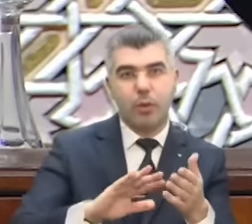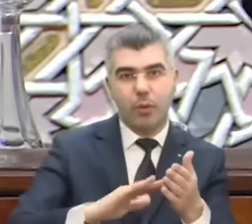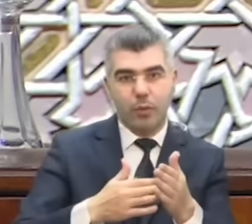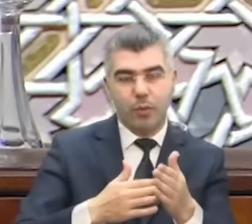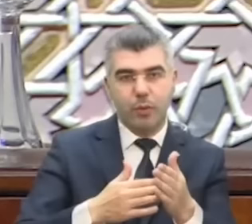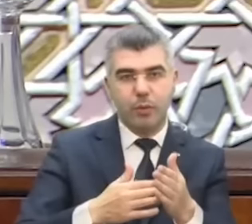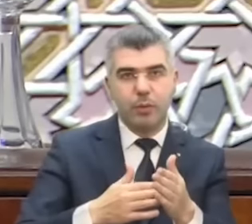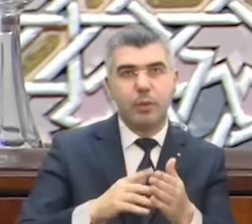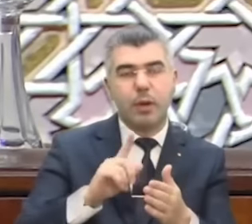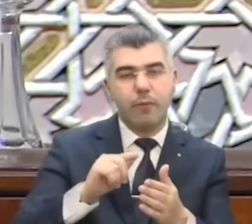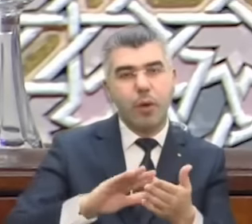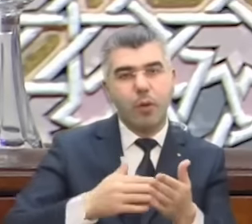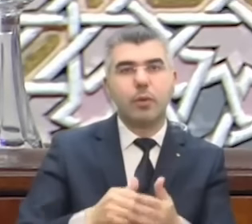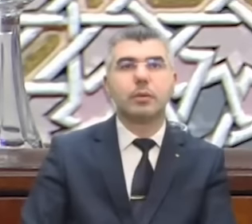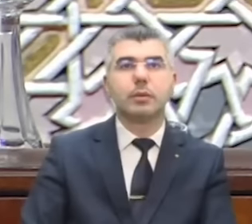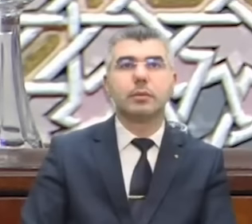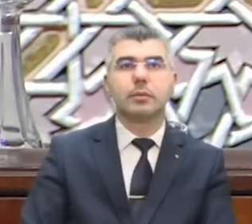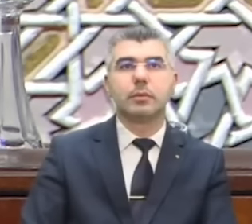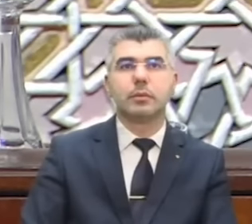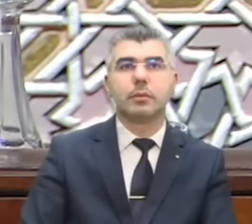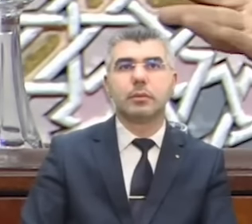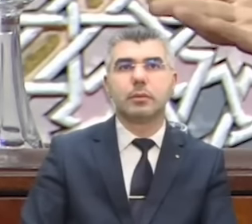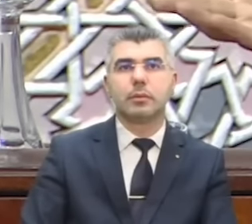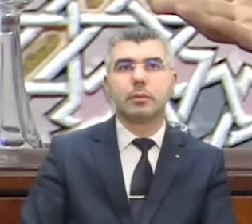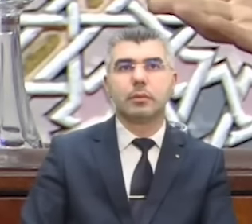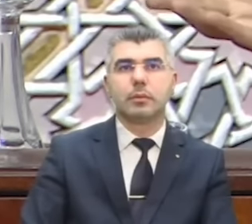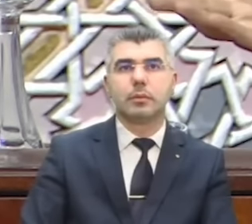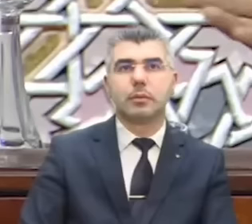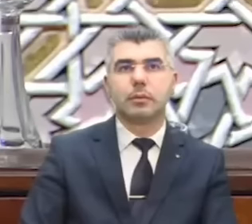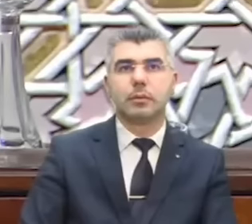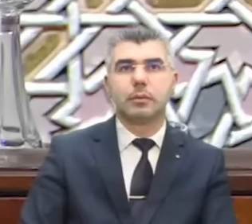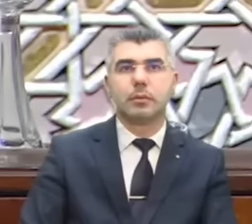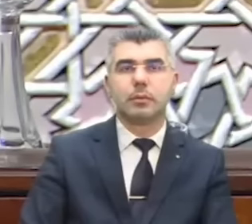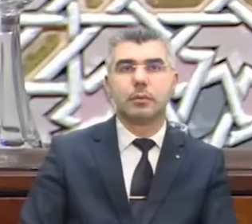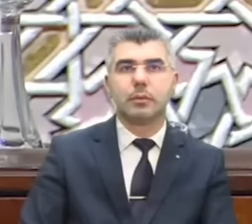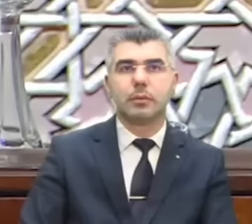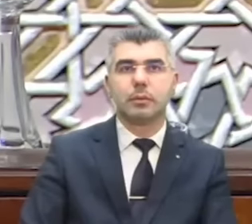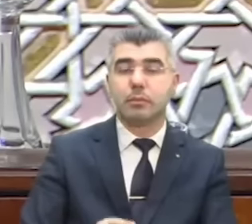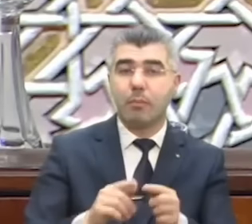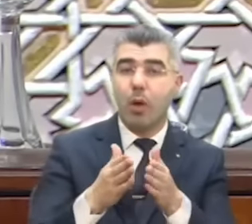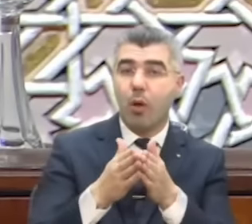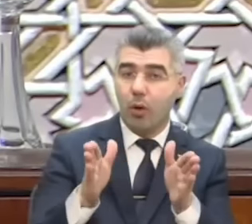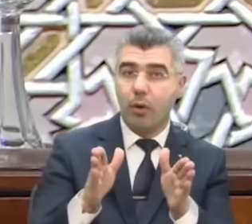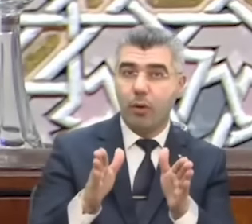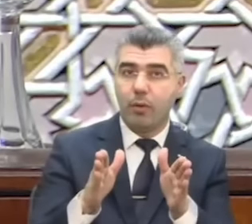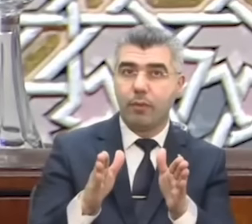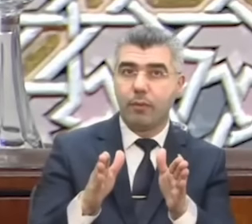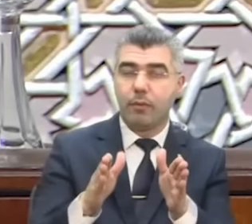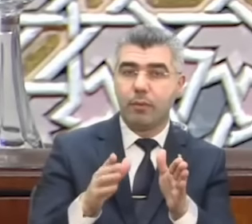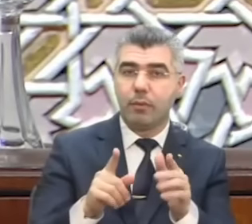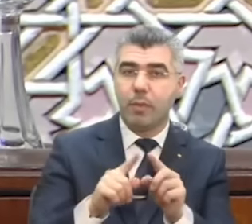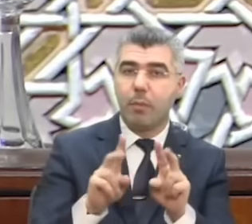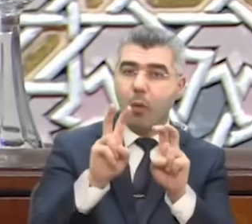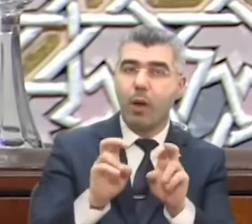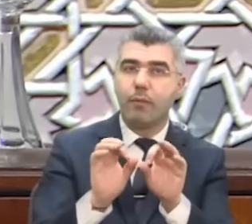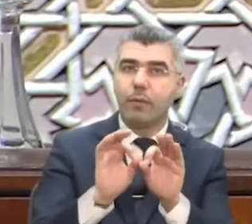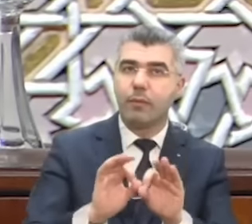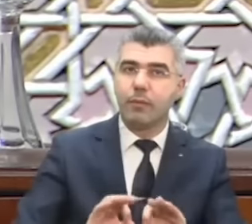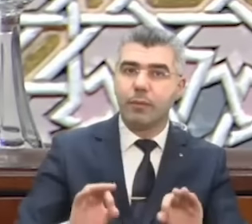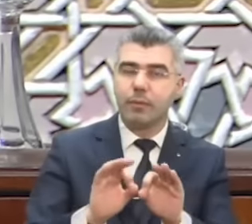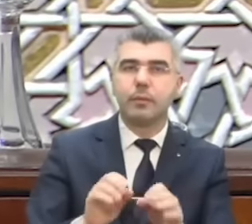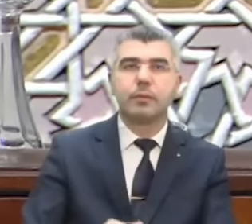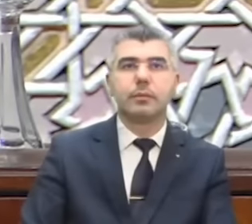عنده سؤال وكل شيء كيرغب. واش نفتحوا المجال؟ الا فتحنا المجال ما غاديش نوقف. استثناء